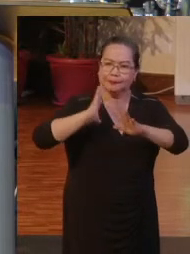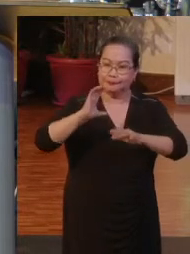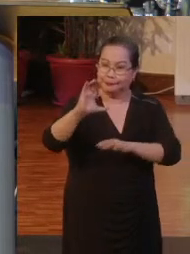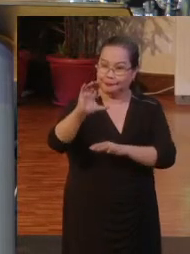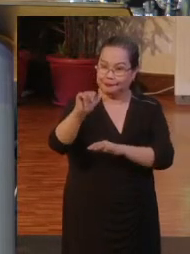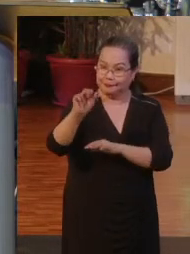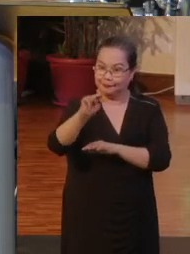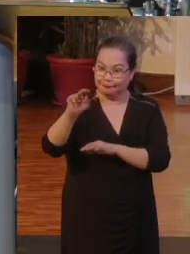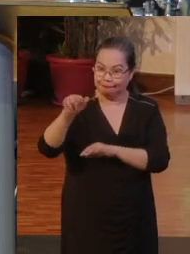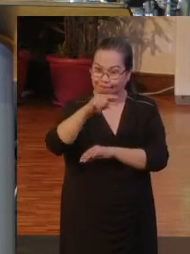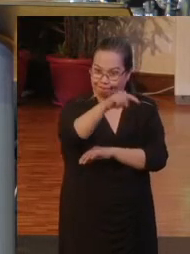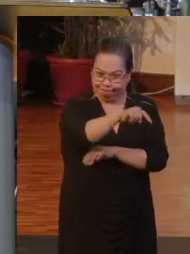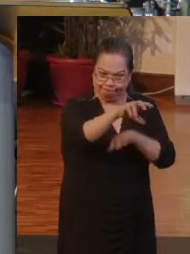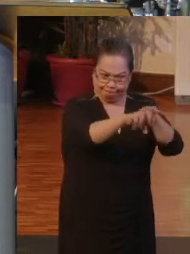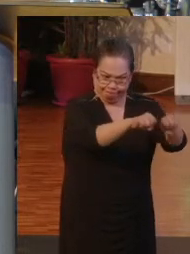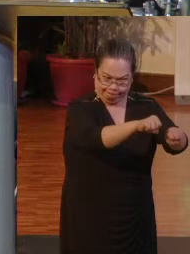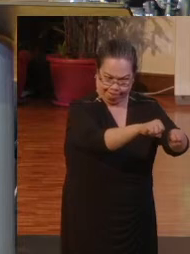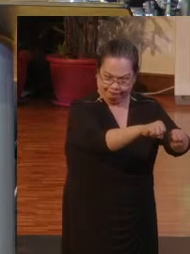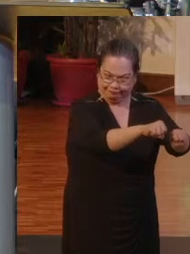Canaanites were in the land.